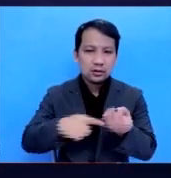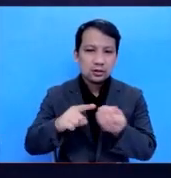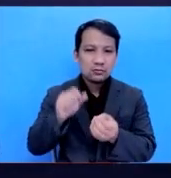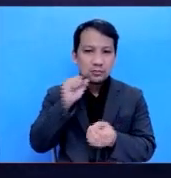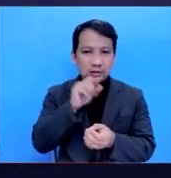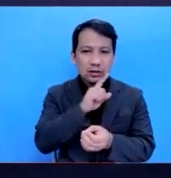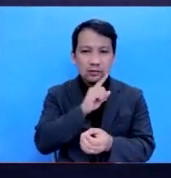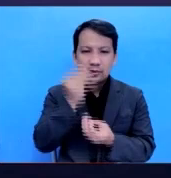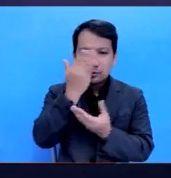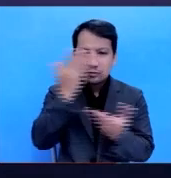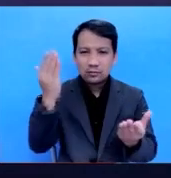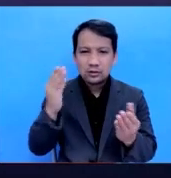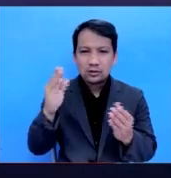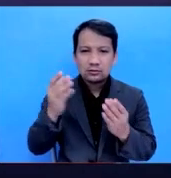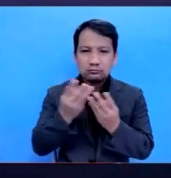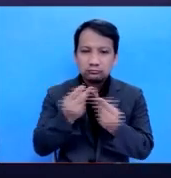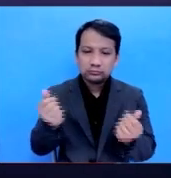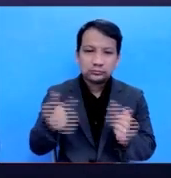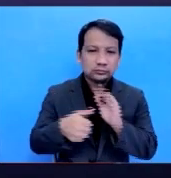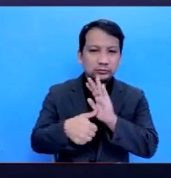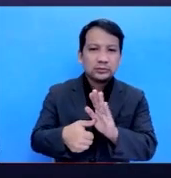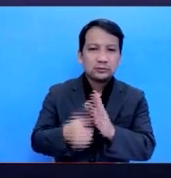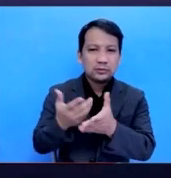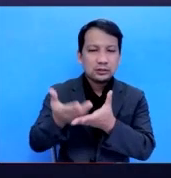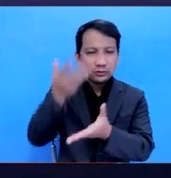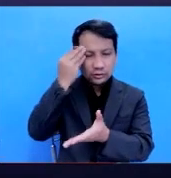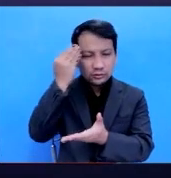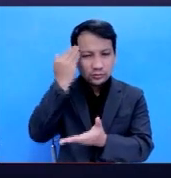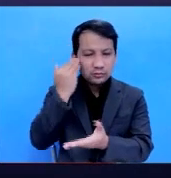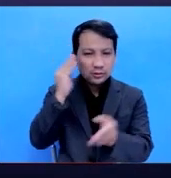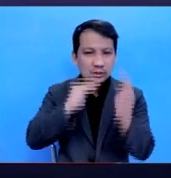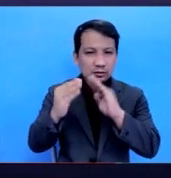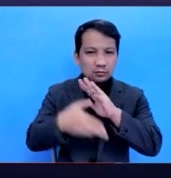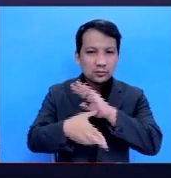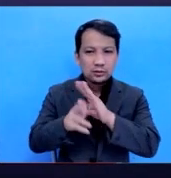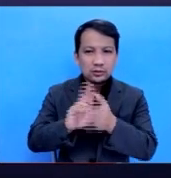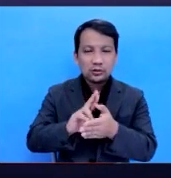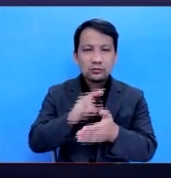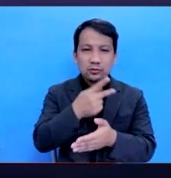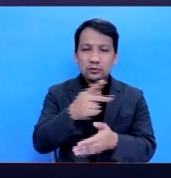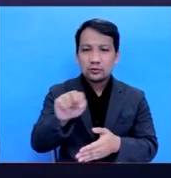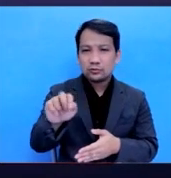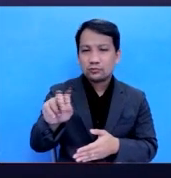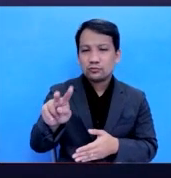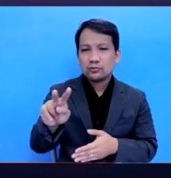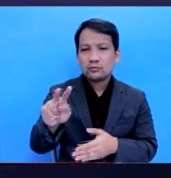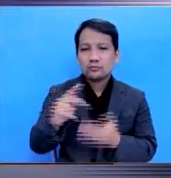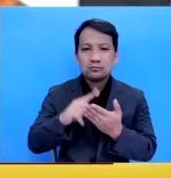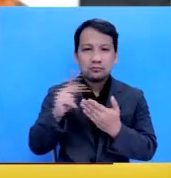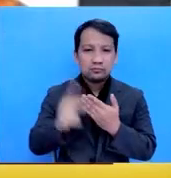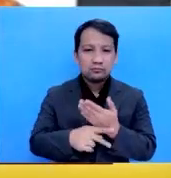para makahanap ng solusyon sa learning crisis at pagre-review sa K-12 program.